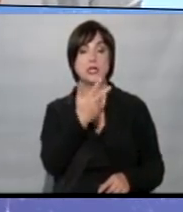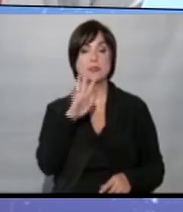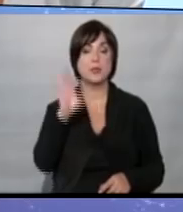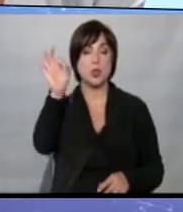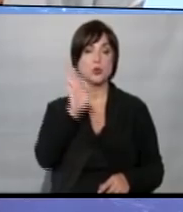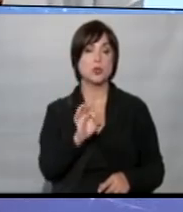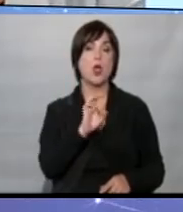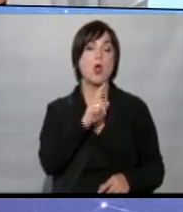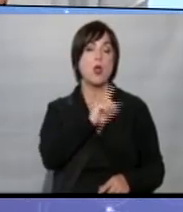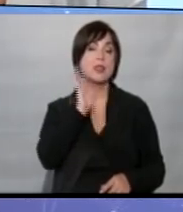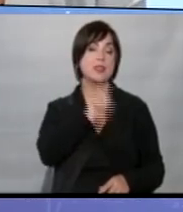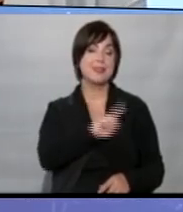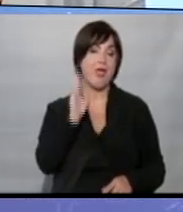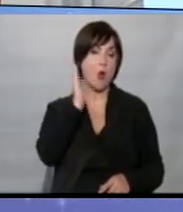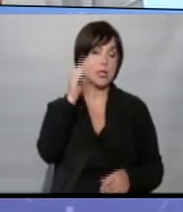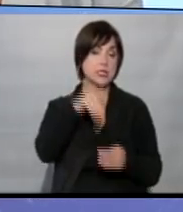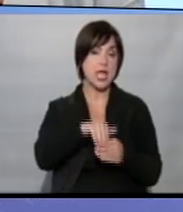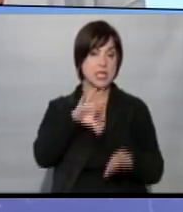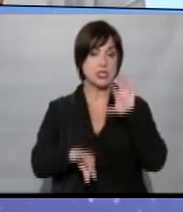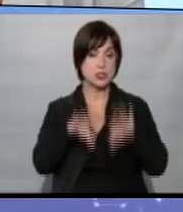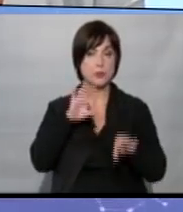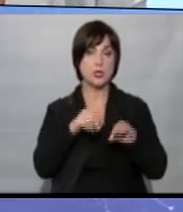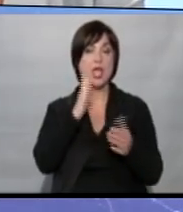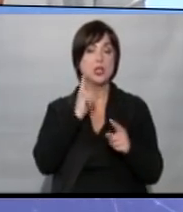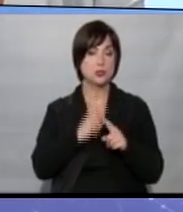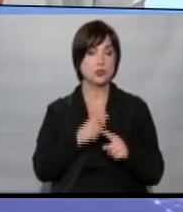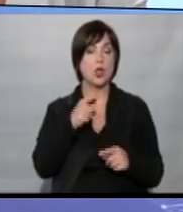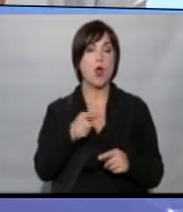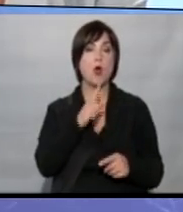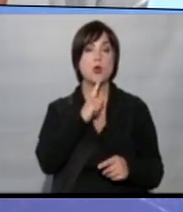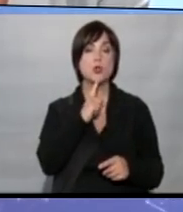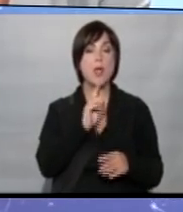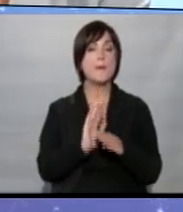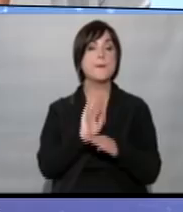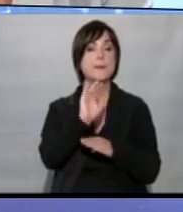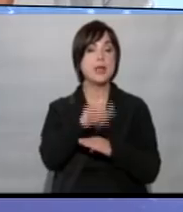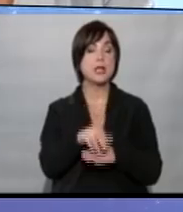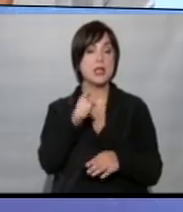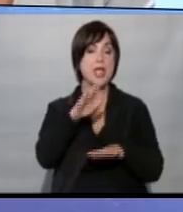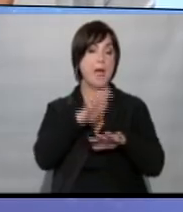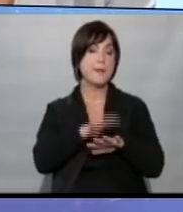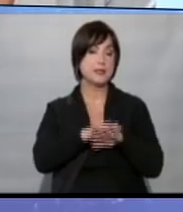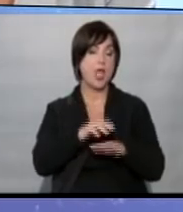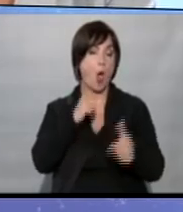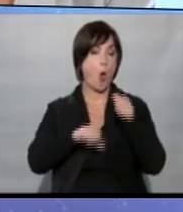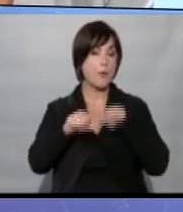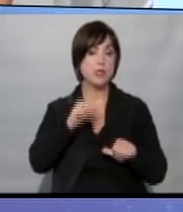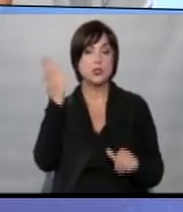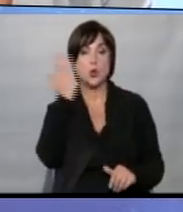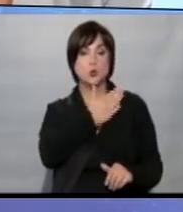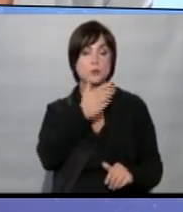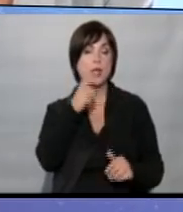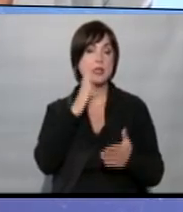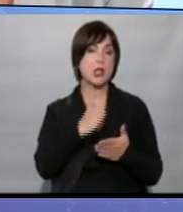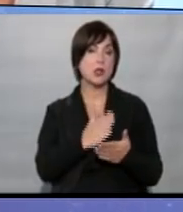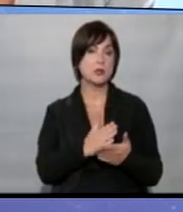што не излегуваат на избори? Дефинитивно сметам дека станува збор и дека они преку една математичка операција успеа да го